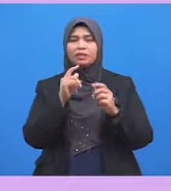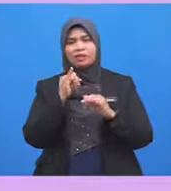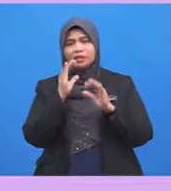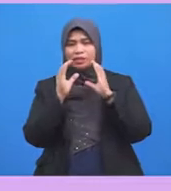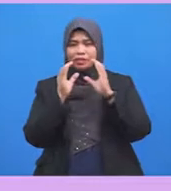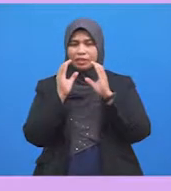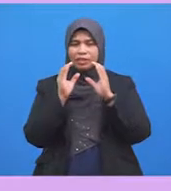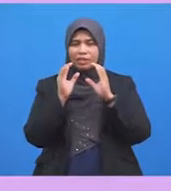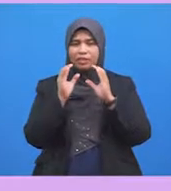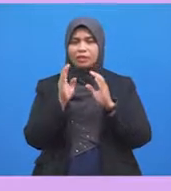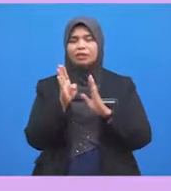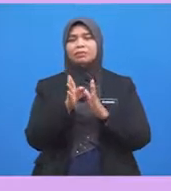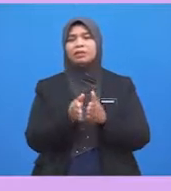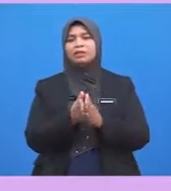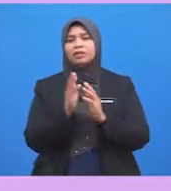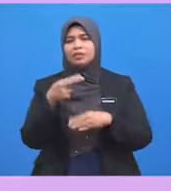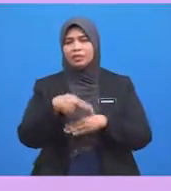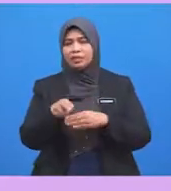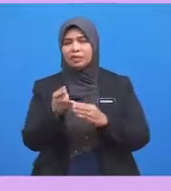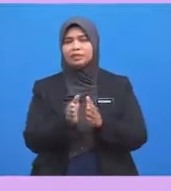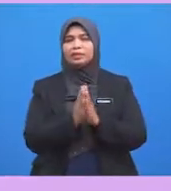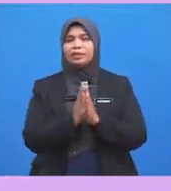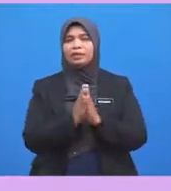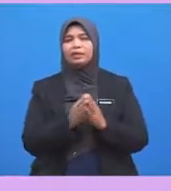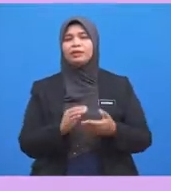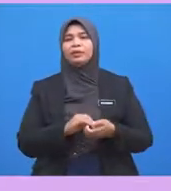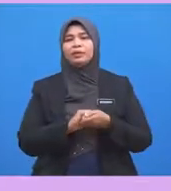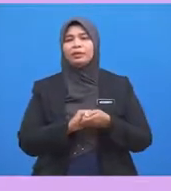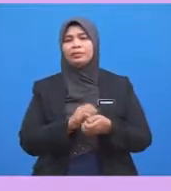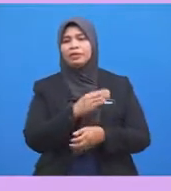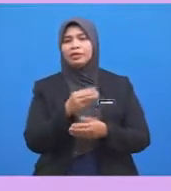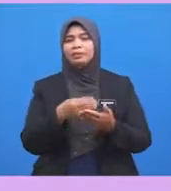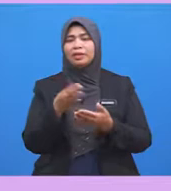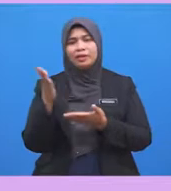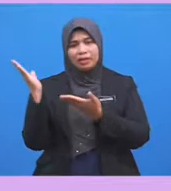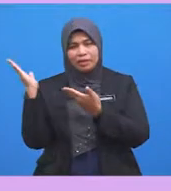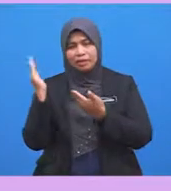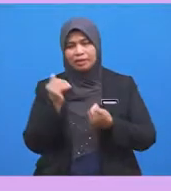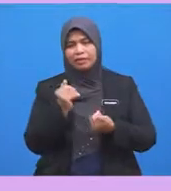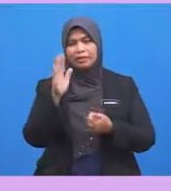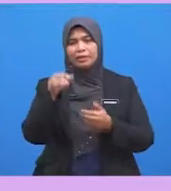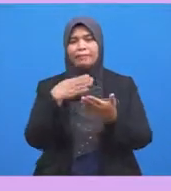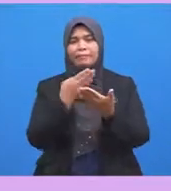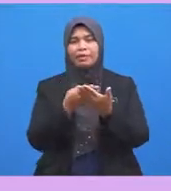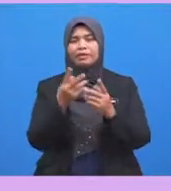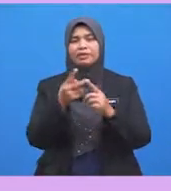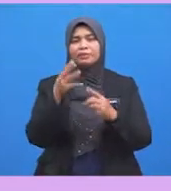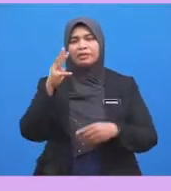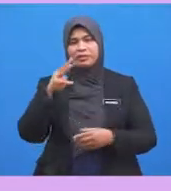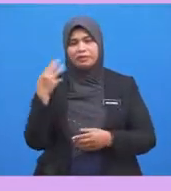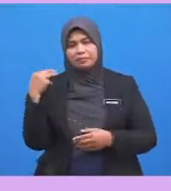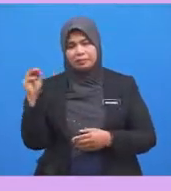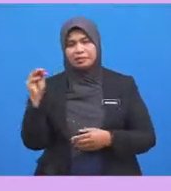sapa, berkirim salam dan memberi layanan yang baik kepada mereka.